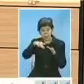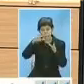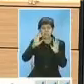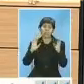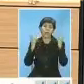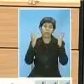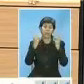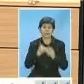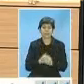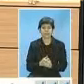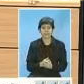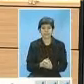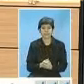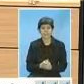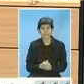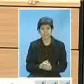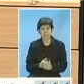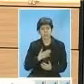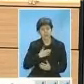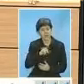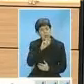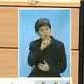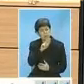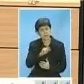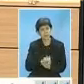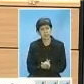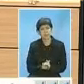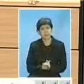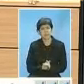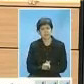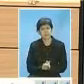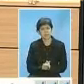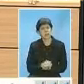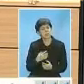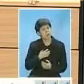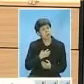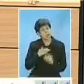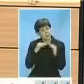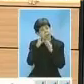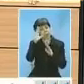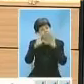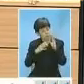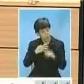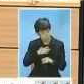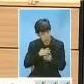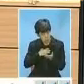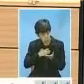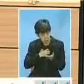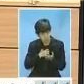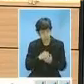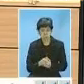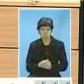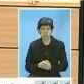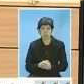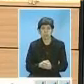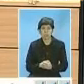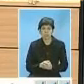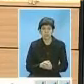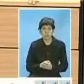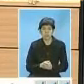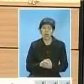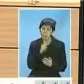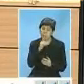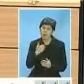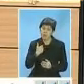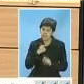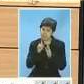แล้วก็หมดสิทธิ์ผมเคยถามว่าอยากได้ประชาธิปไตยจริงๆไหมพันธมิตรที่บ